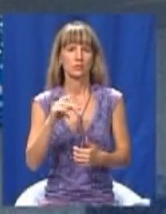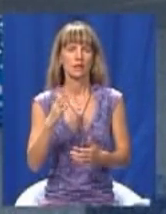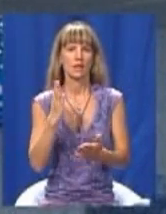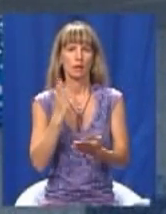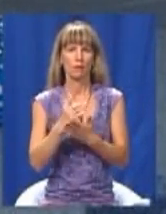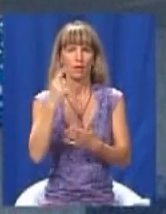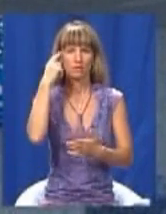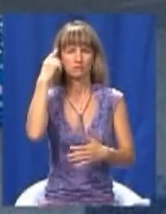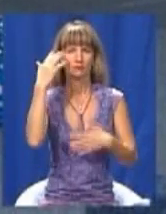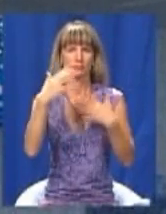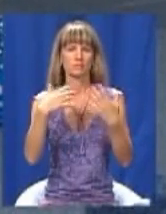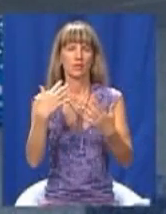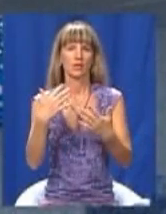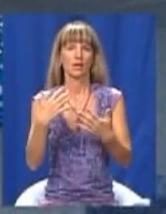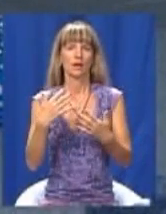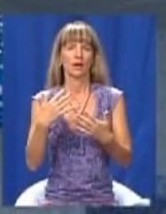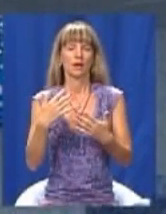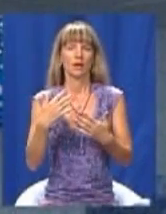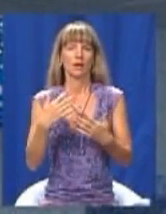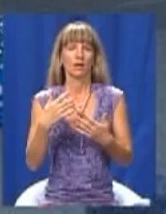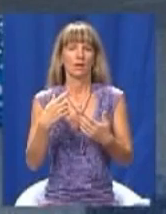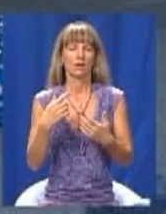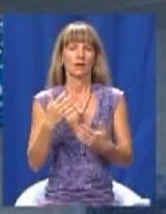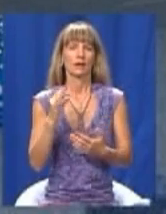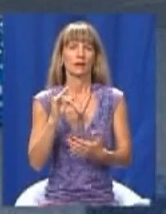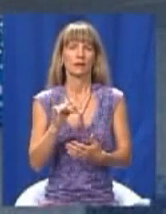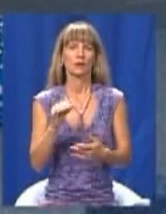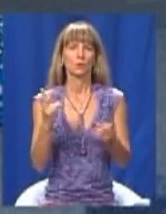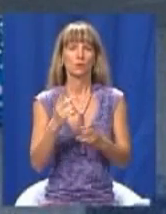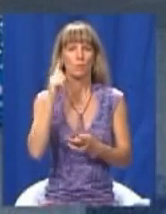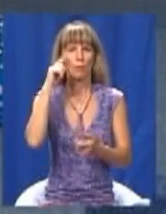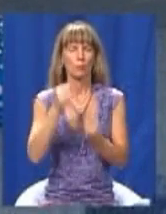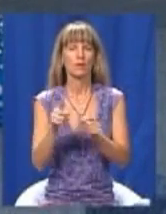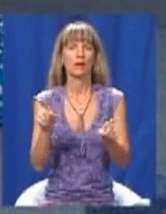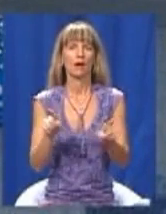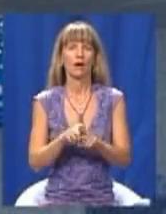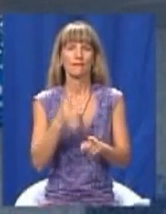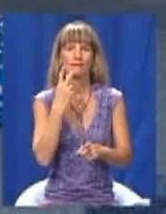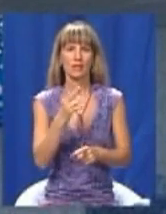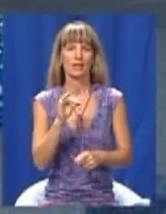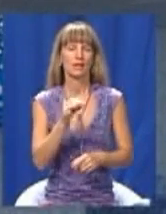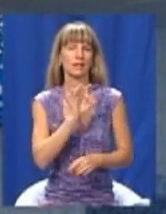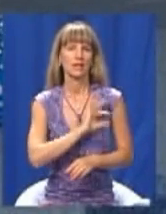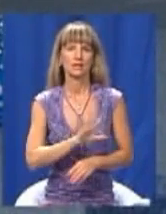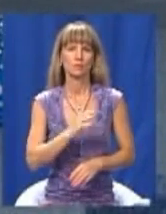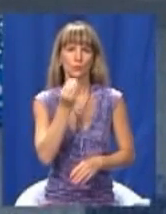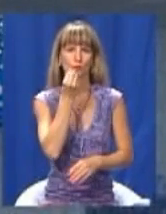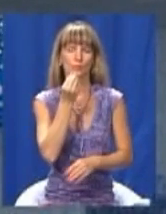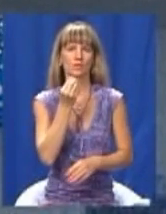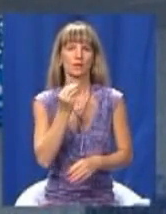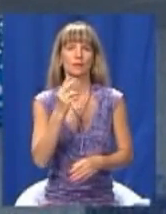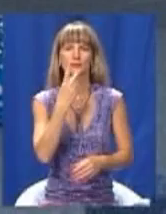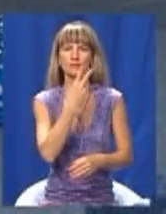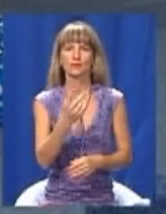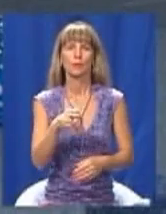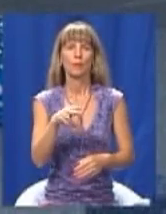дуже небезпечні гриби, які варто пам'ятати, як виглядають і ні в якому разі взагалі не вживати. Тому просто зараз пропонуємо вам переглянути